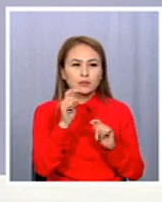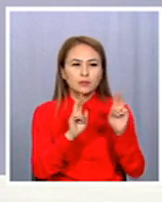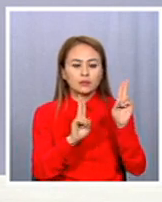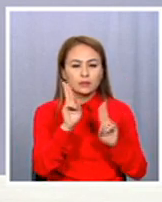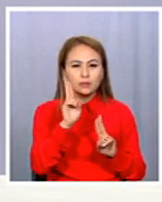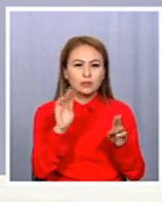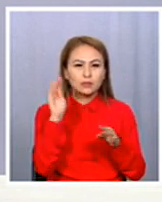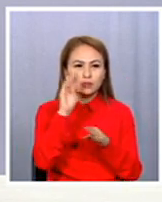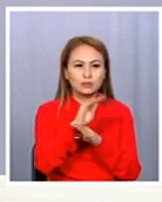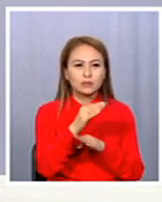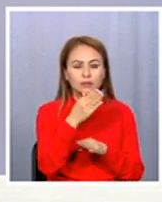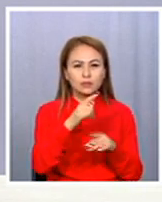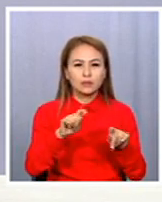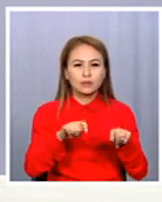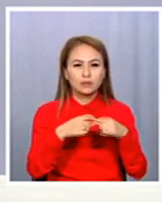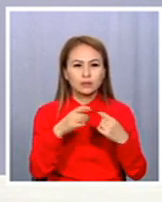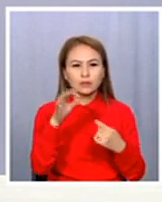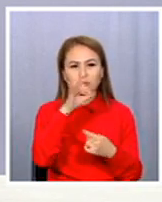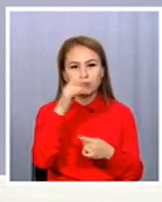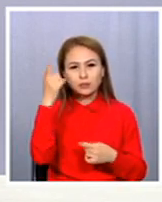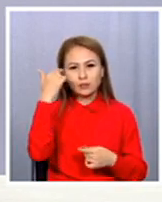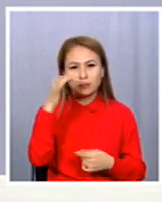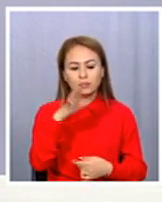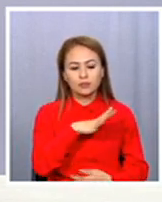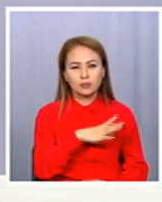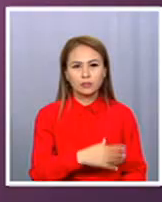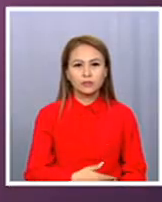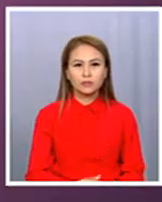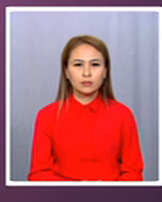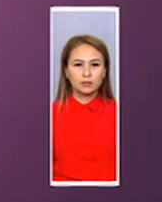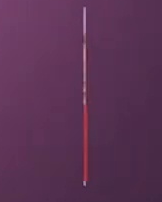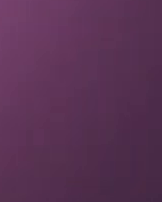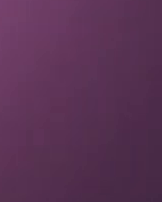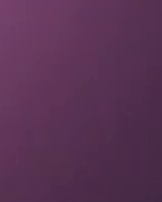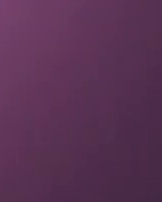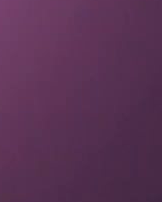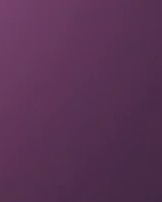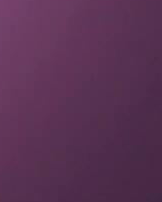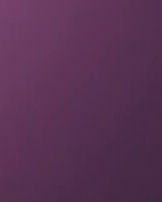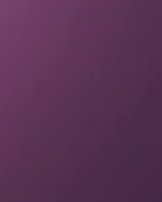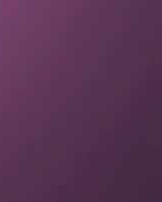және оны бұзу салдарын білдік. Сау болыңыздар!